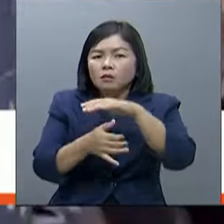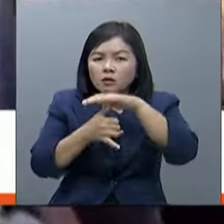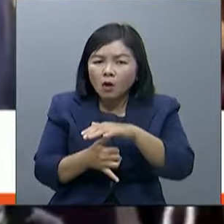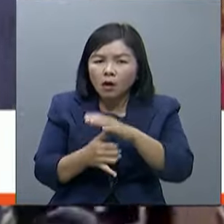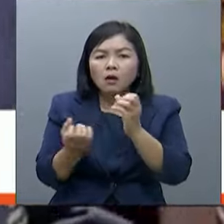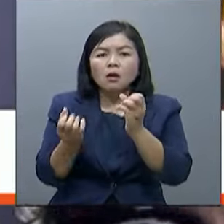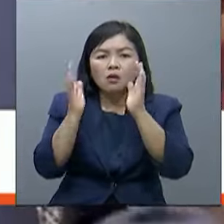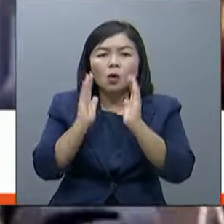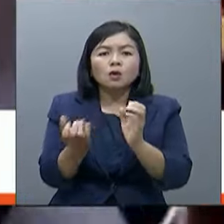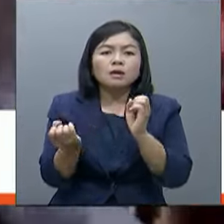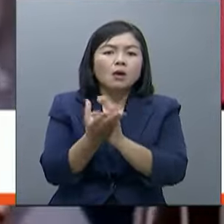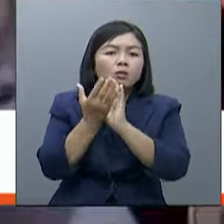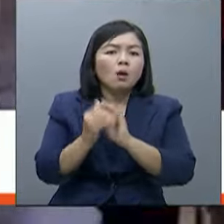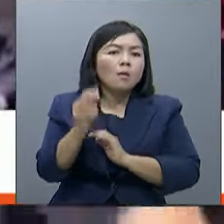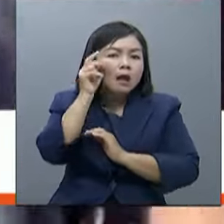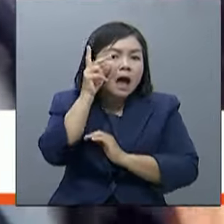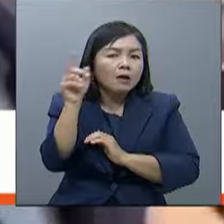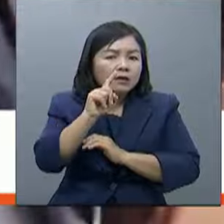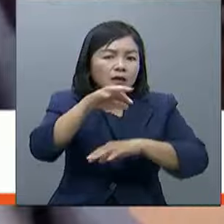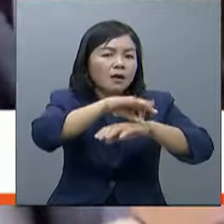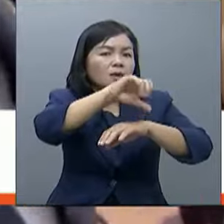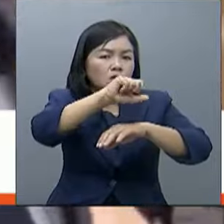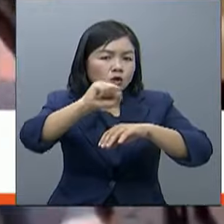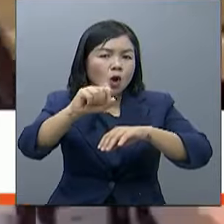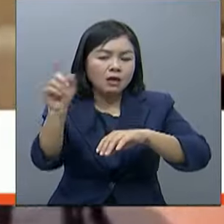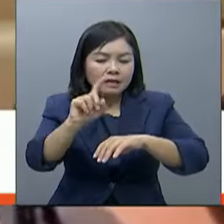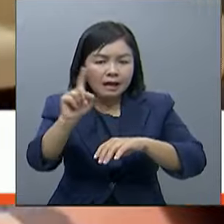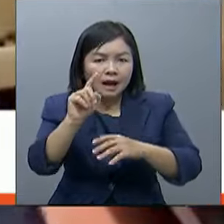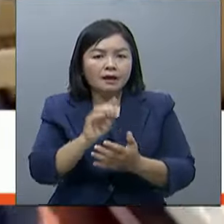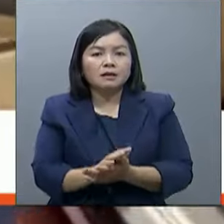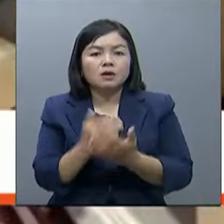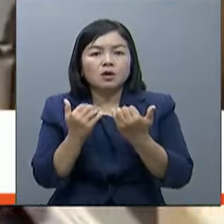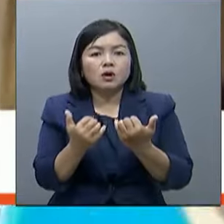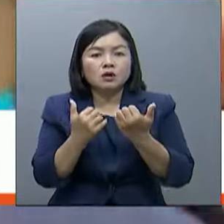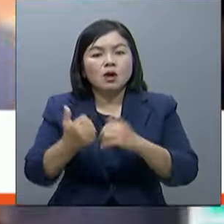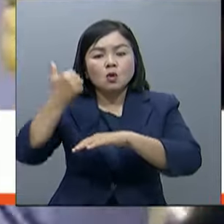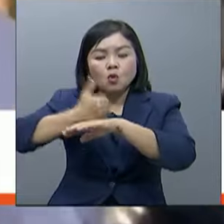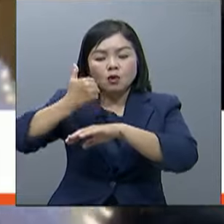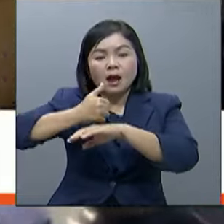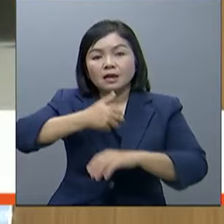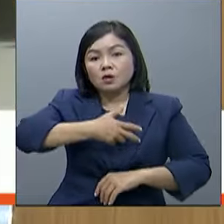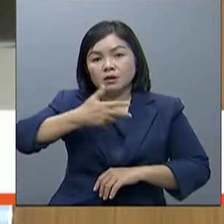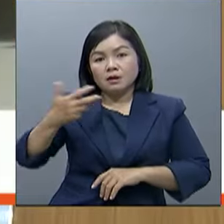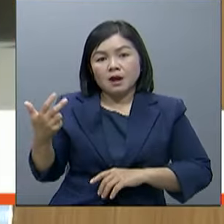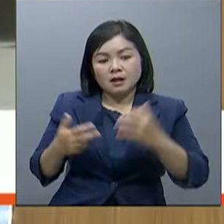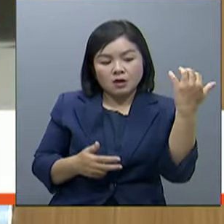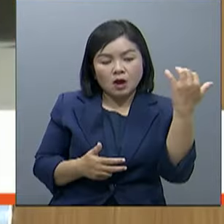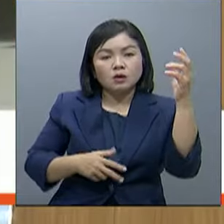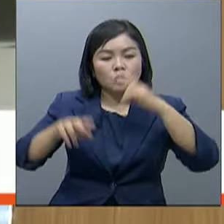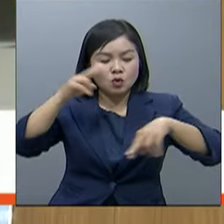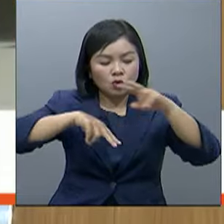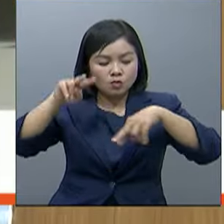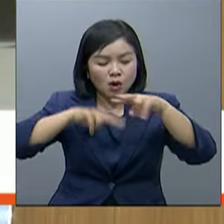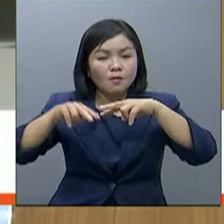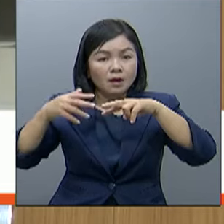ติตามมาตรฐานทางจริยธรรมของส.ส.หรือไม่ค่ะสอดคล้องกันนี้ผู้บริหารของสถานีโทรทัศน์ไทย PBS ก็ได้ตรวจสอบข้อเท็จจริงที่เกิด